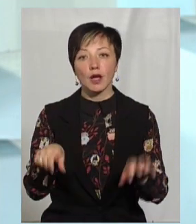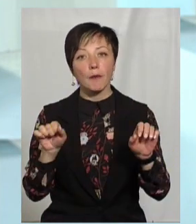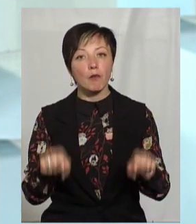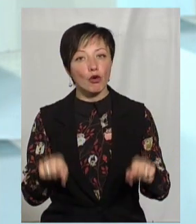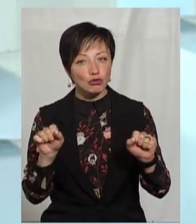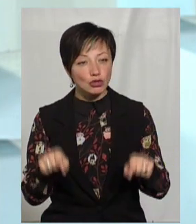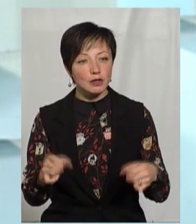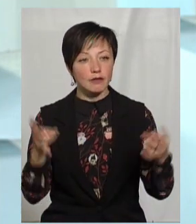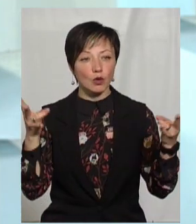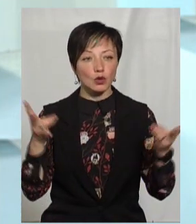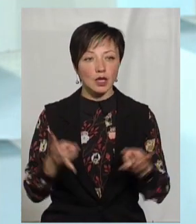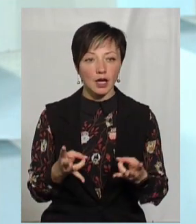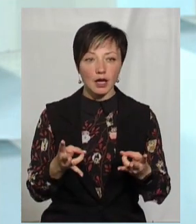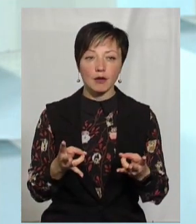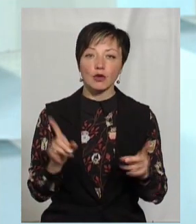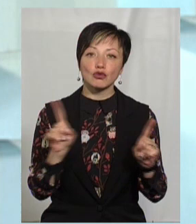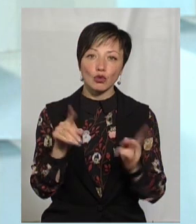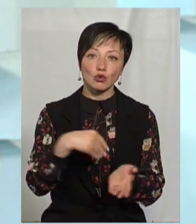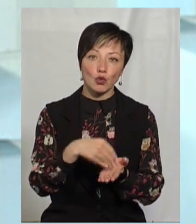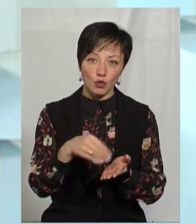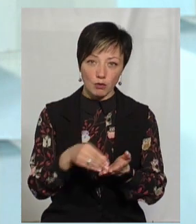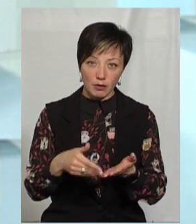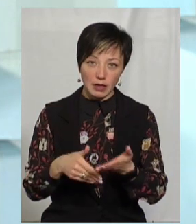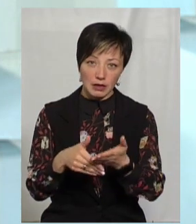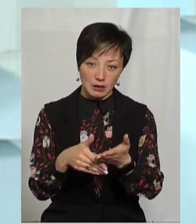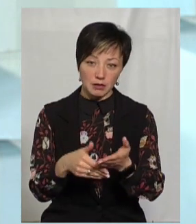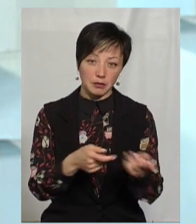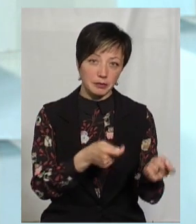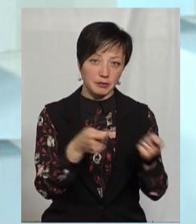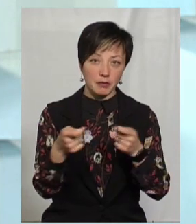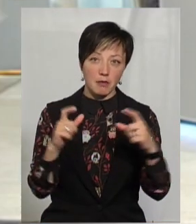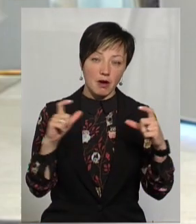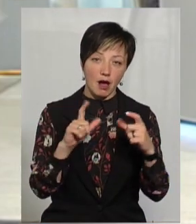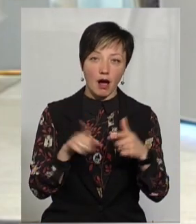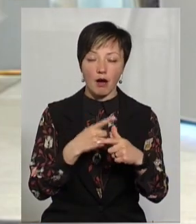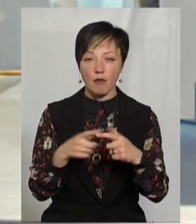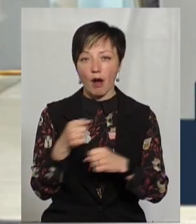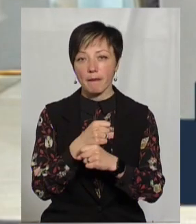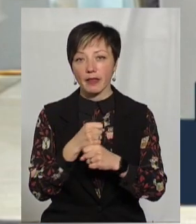треба їх піти щось купити до крамниці чи в аптеку,